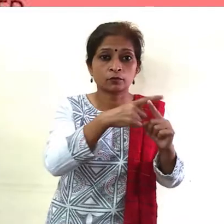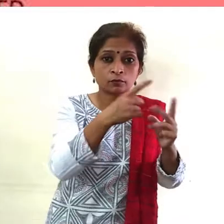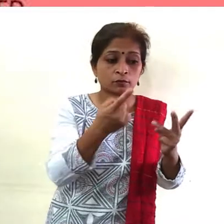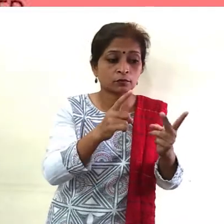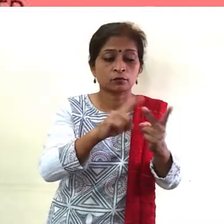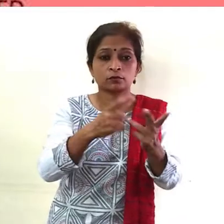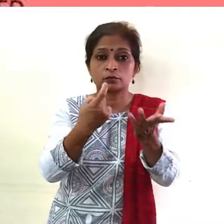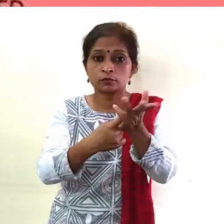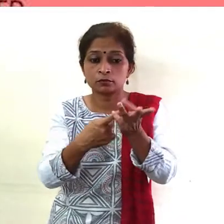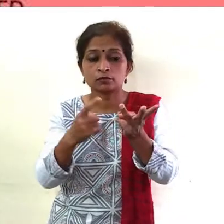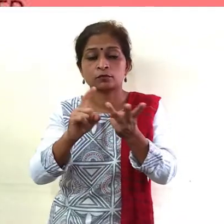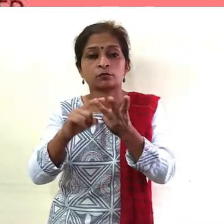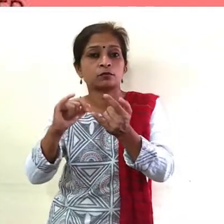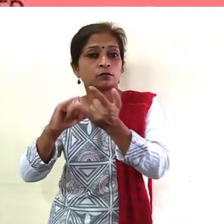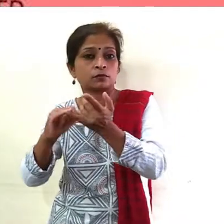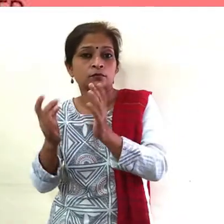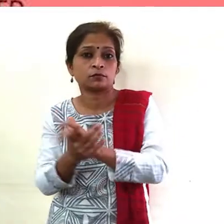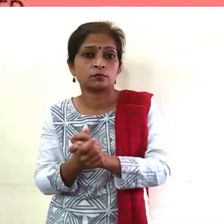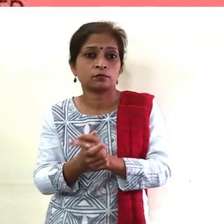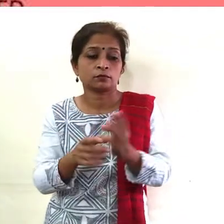दूसरा रजस और तीसरा सत्व।